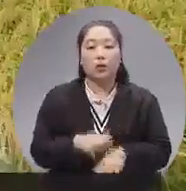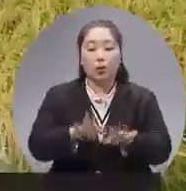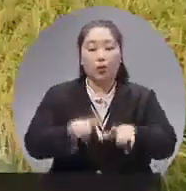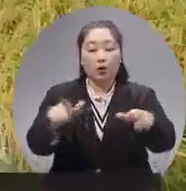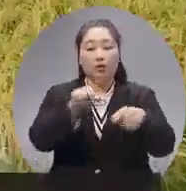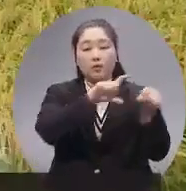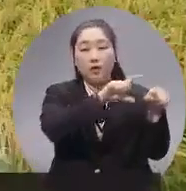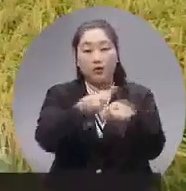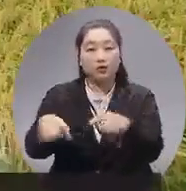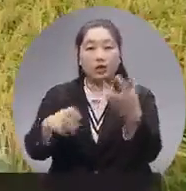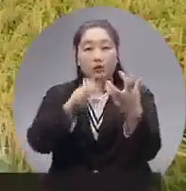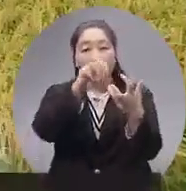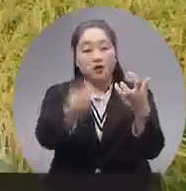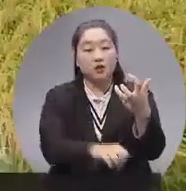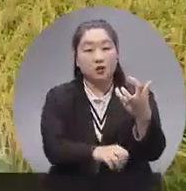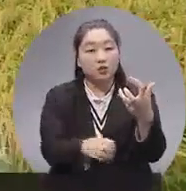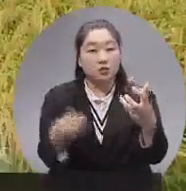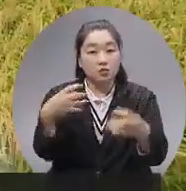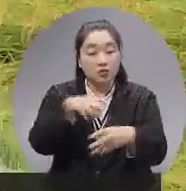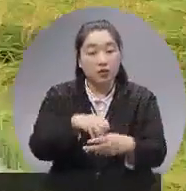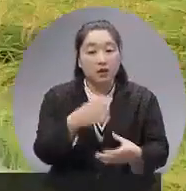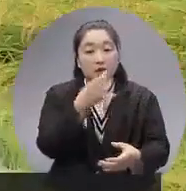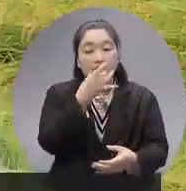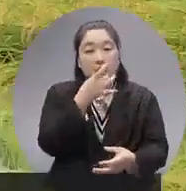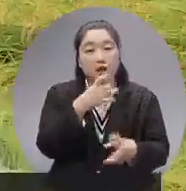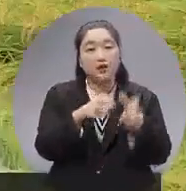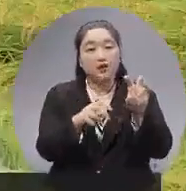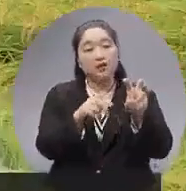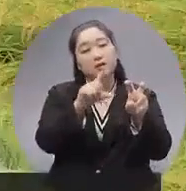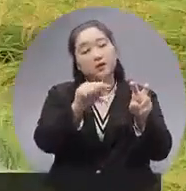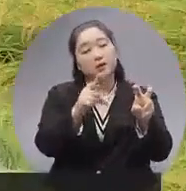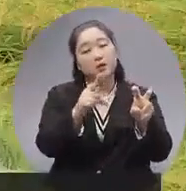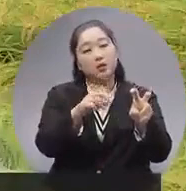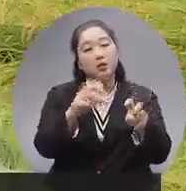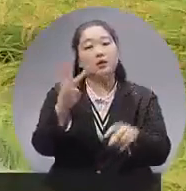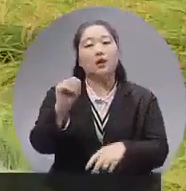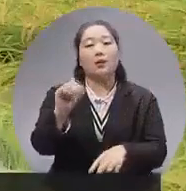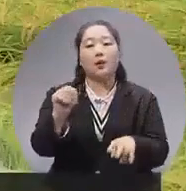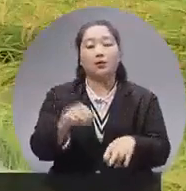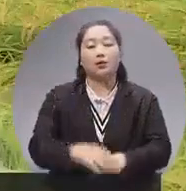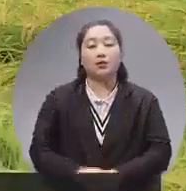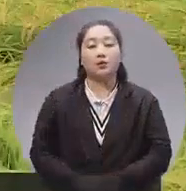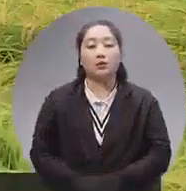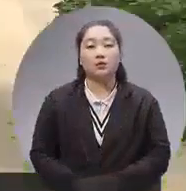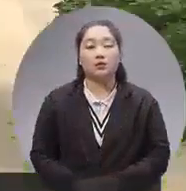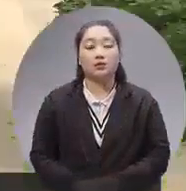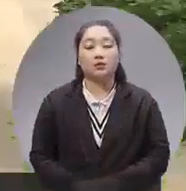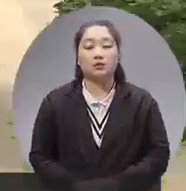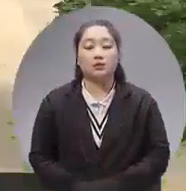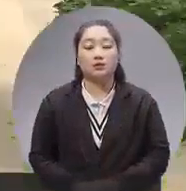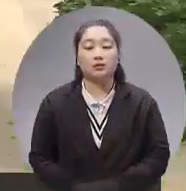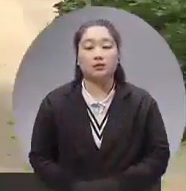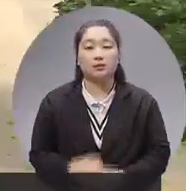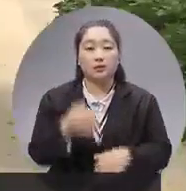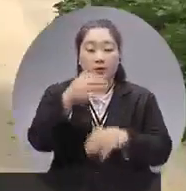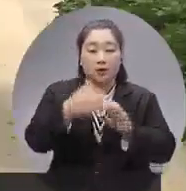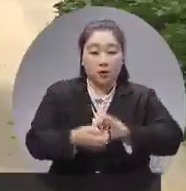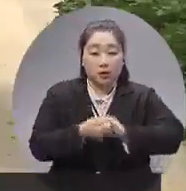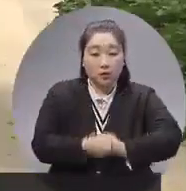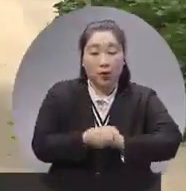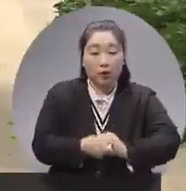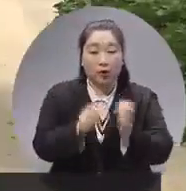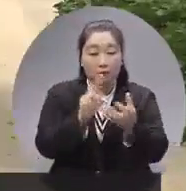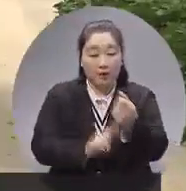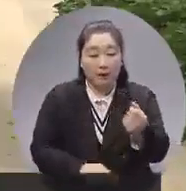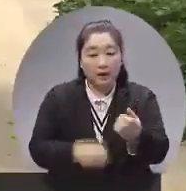평균가의 80%를 적용해 쌀의 경우 20kg에 4만 원으로 책정됐습니다. 농협 RPC가 아직